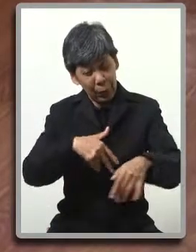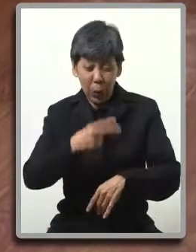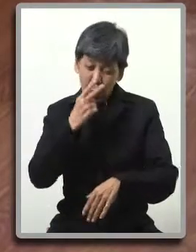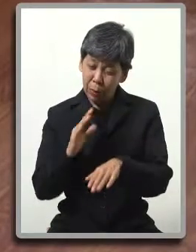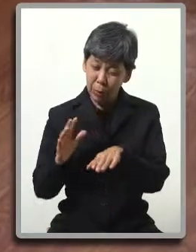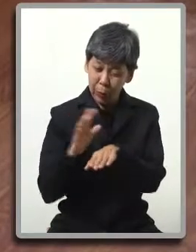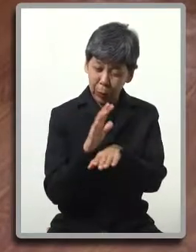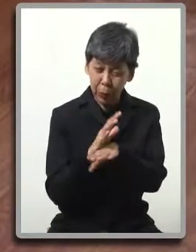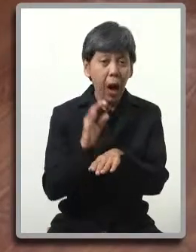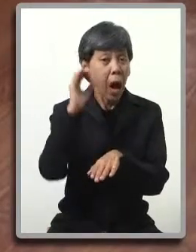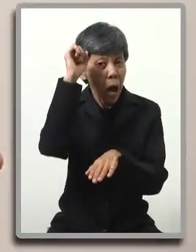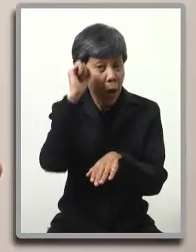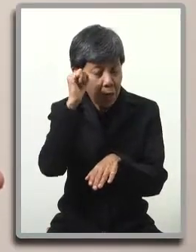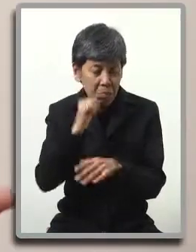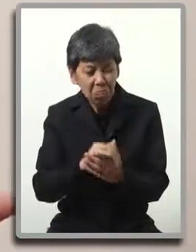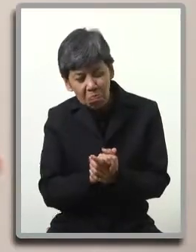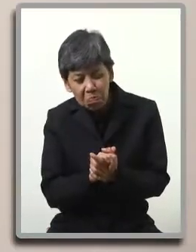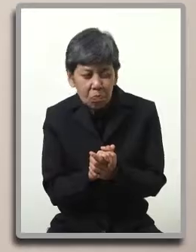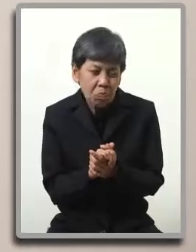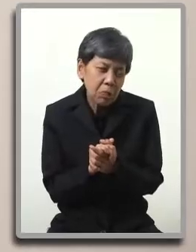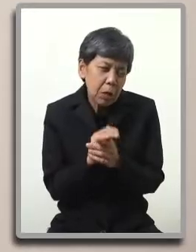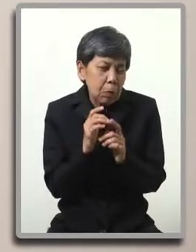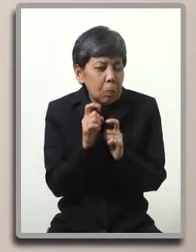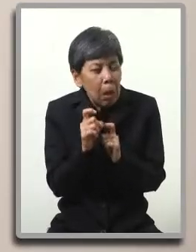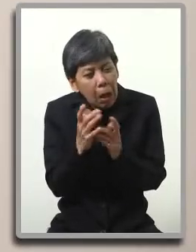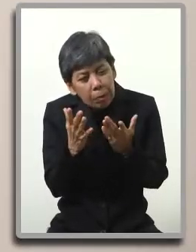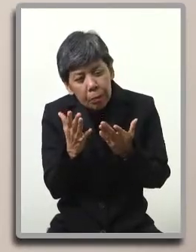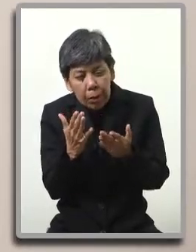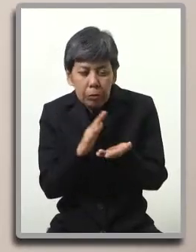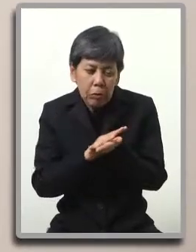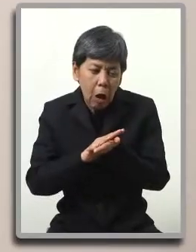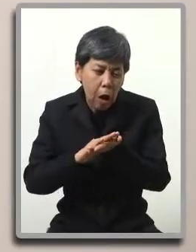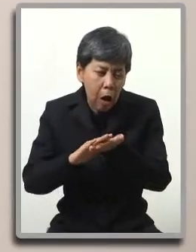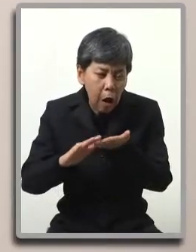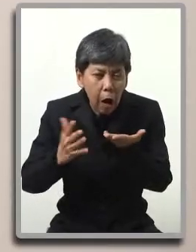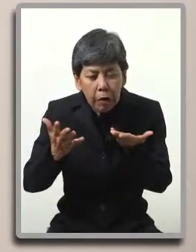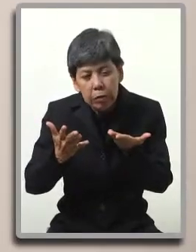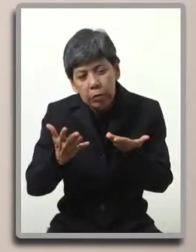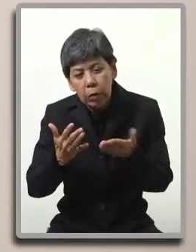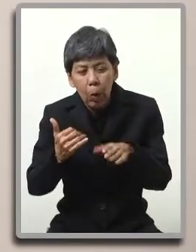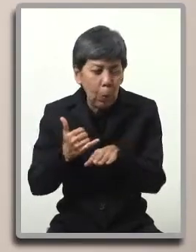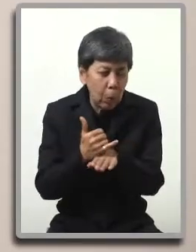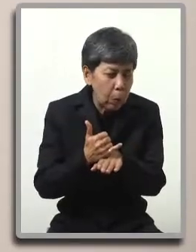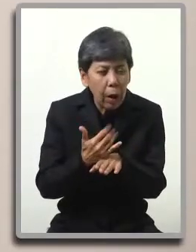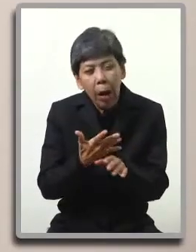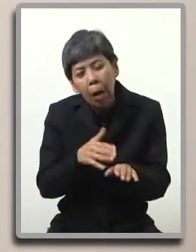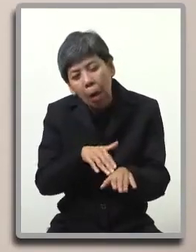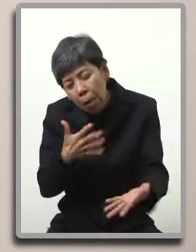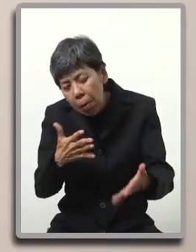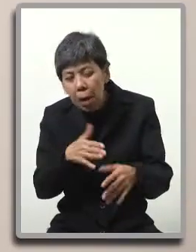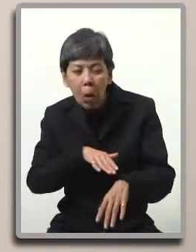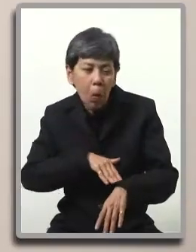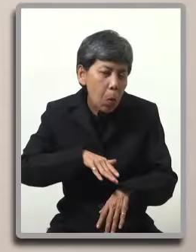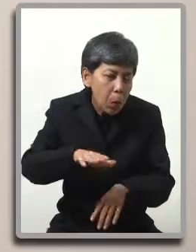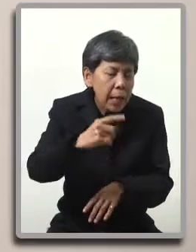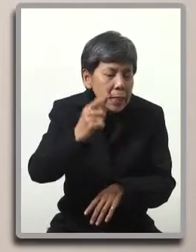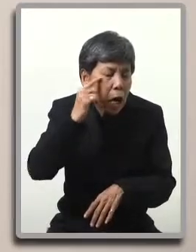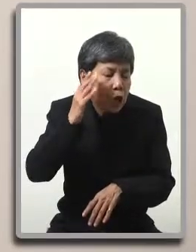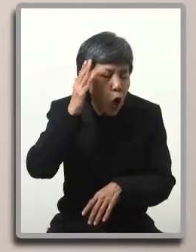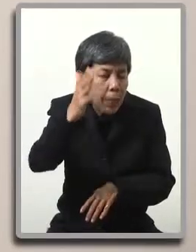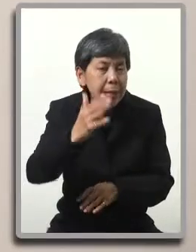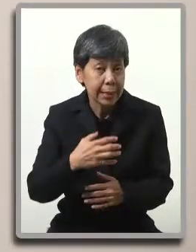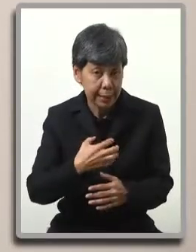กของประชาชนที่จะมาขึ้นรถเมล์เนี่ยความเสี่ยงภัยเรื่องของความสะอาดนะความสะดวกสบายอันนี้คือ